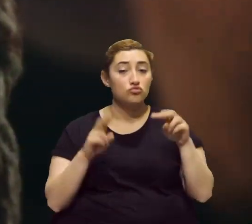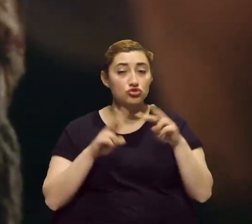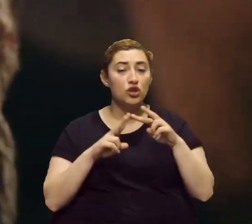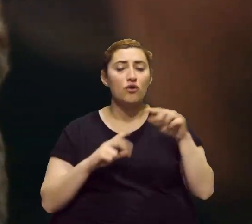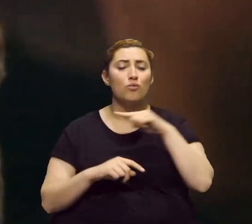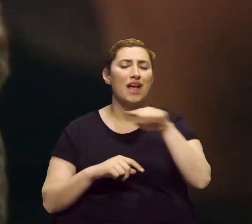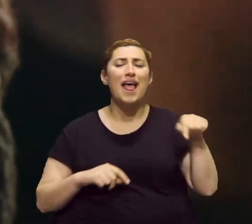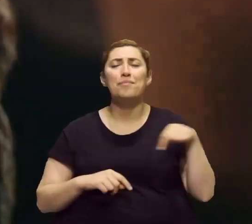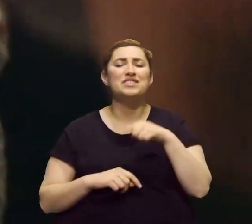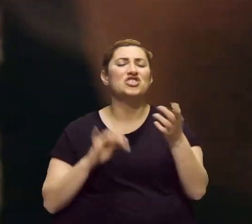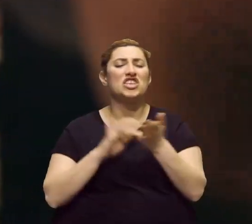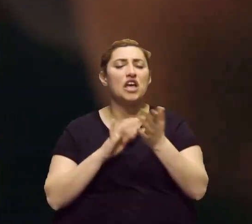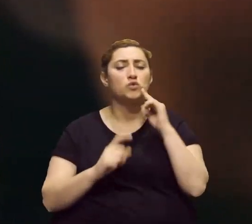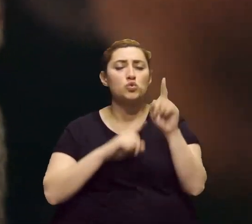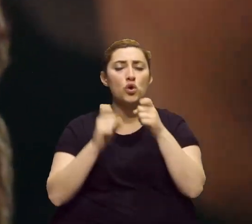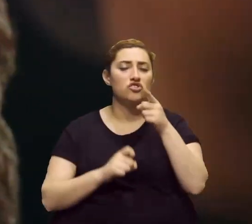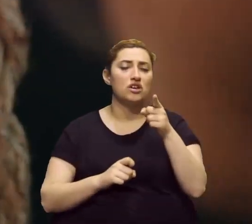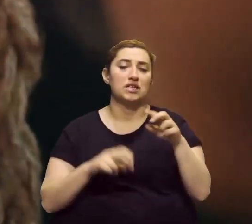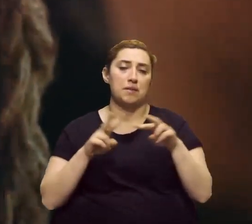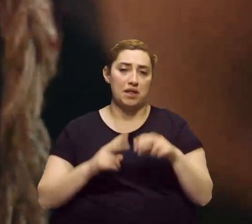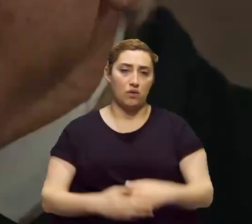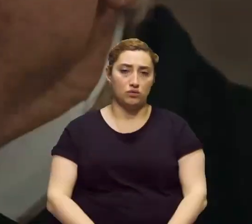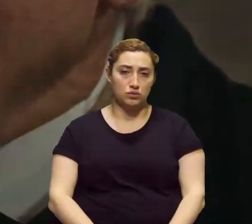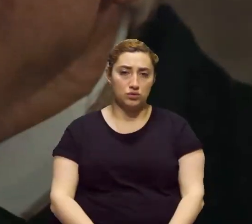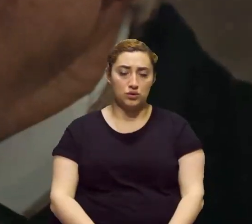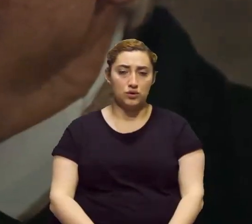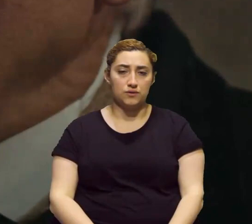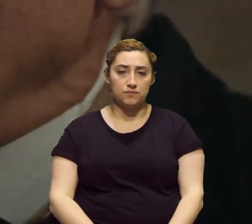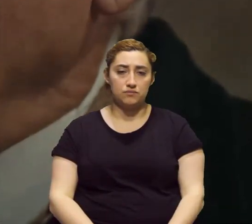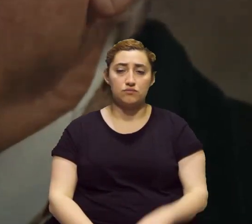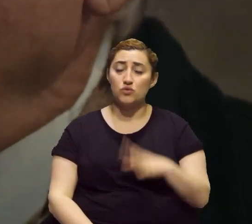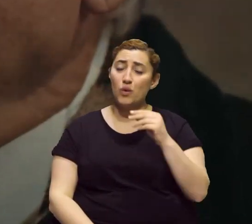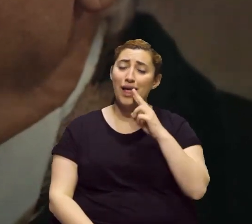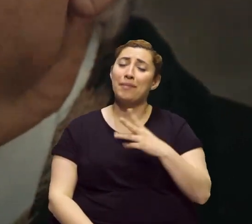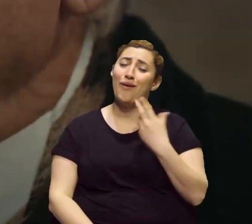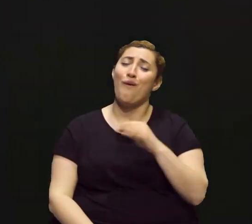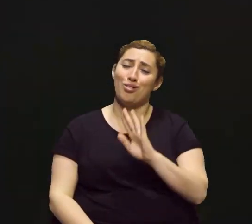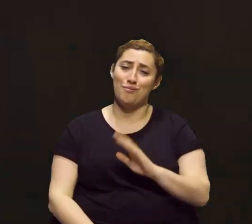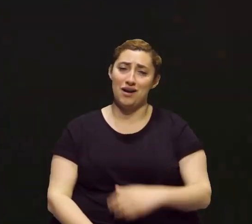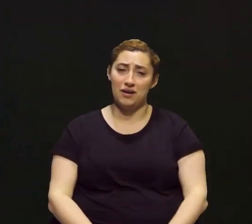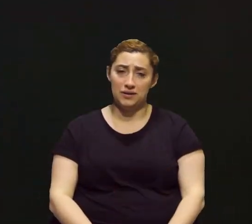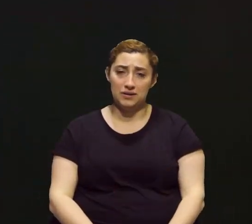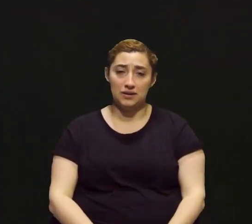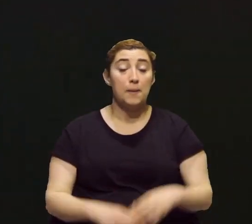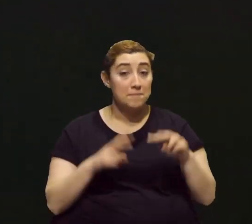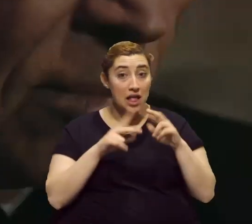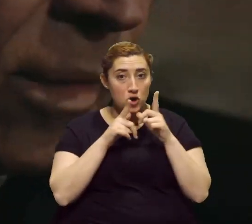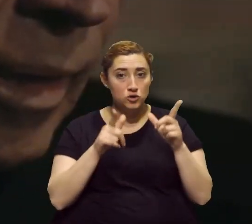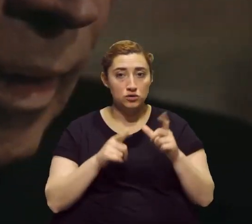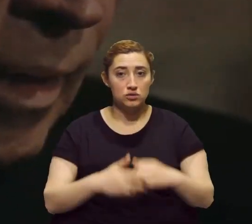Mustafa'm bunların hepsinin hesabını soracak Miloş. O kadar emin olma.